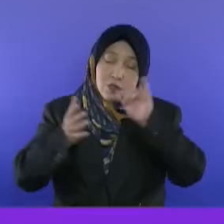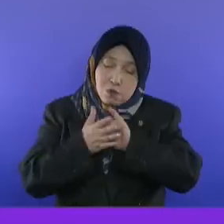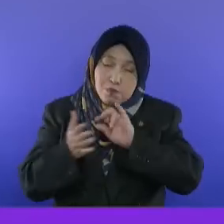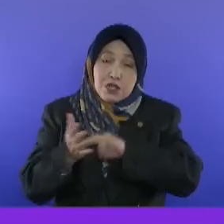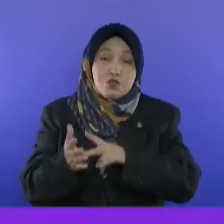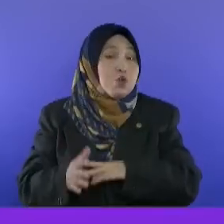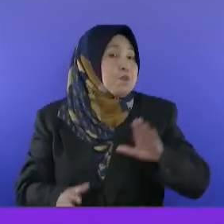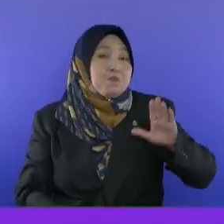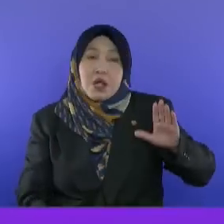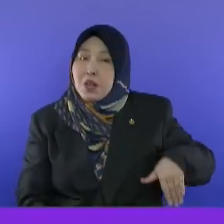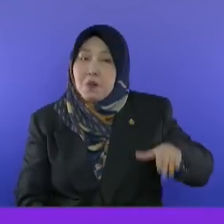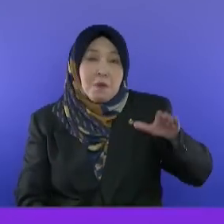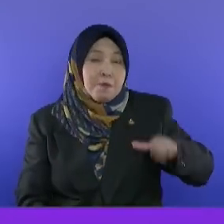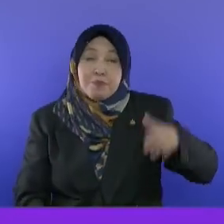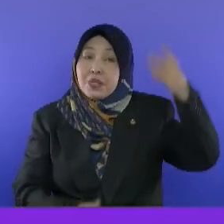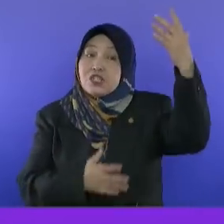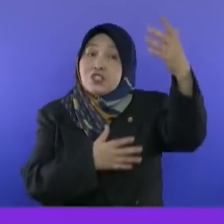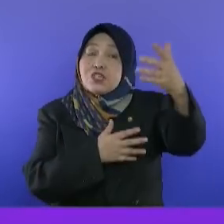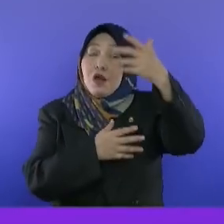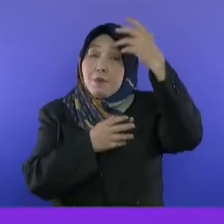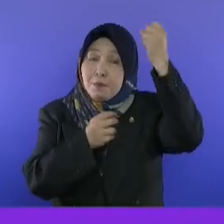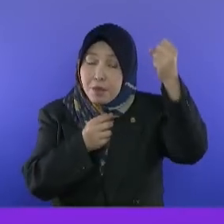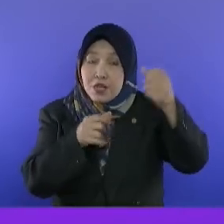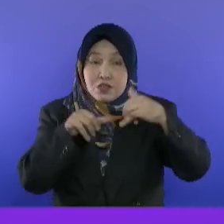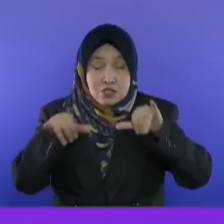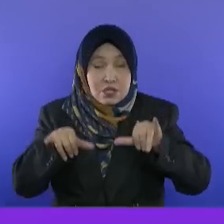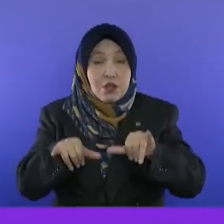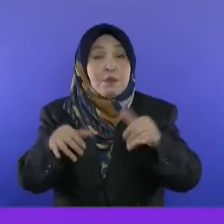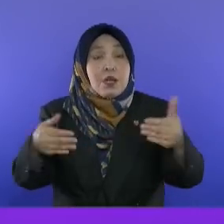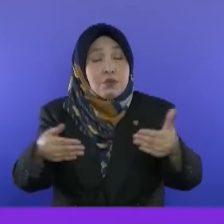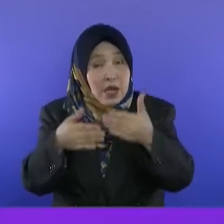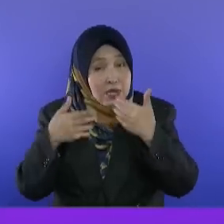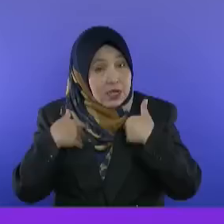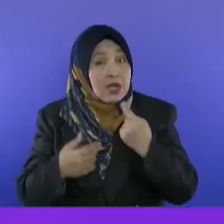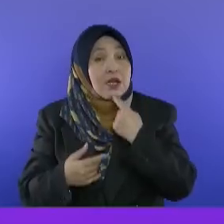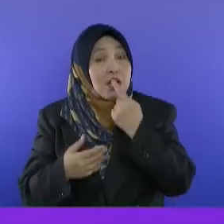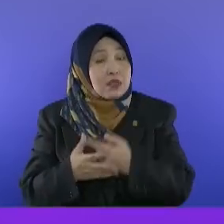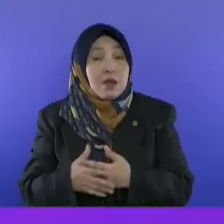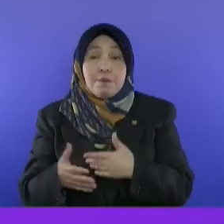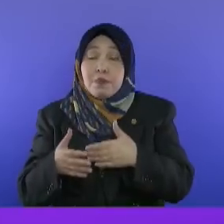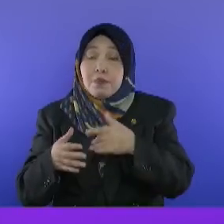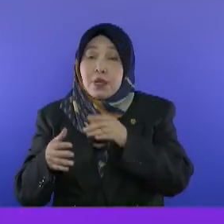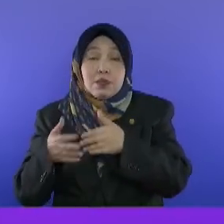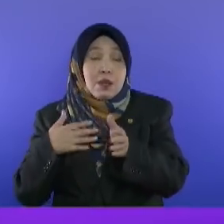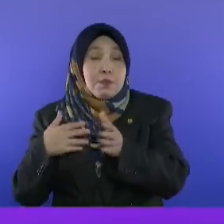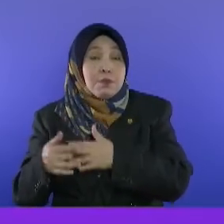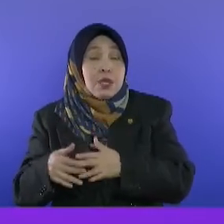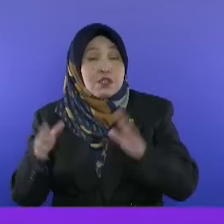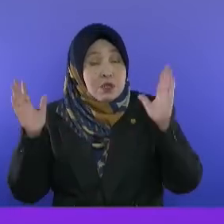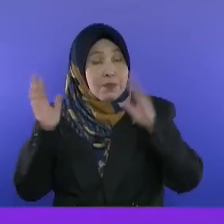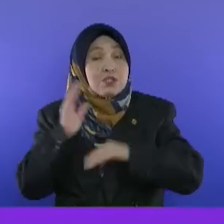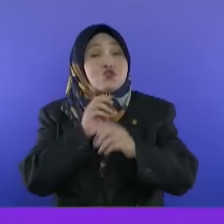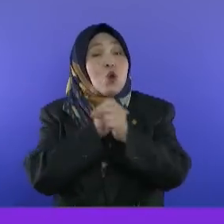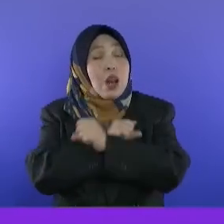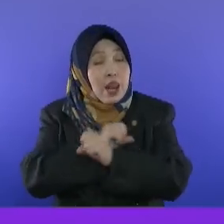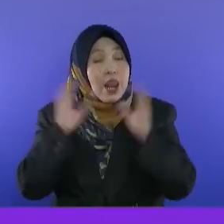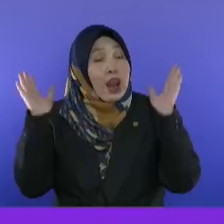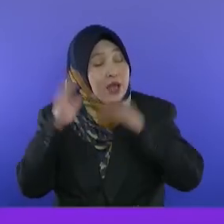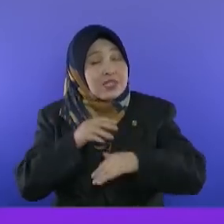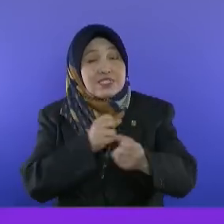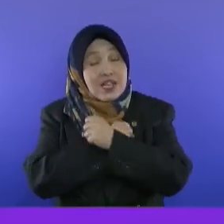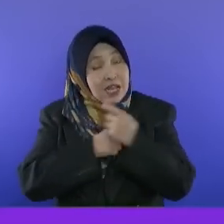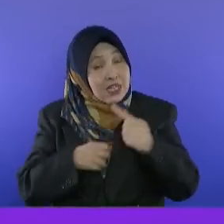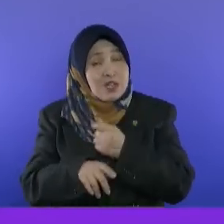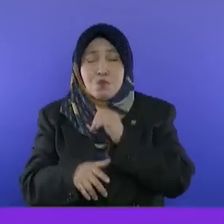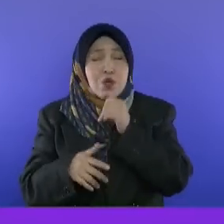belum lagi mencapai Istiqomah sama pada istilah Ada Wong cakep dia sampai eee sayang gitu ah kan